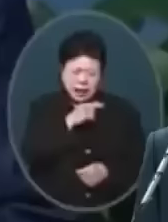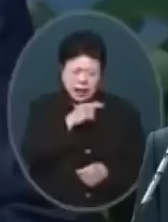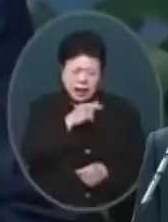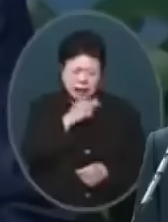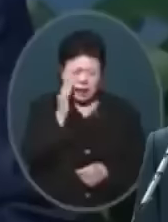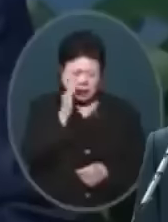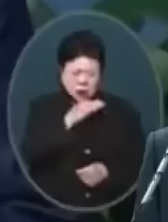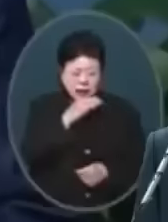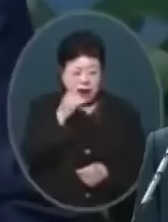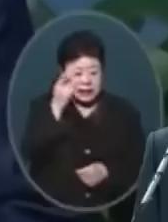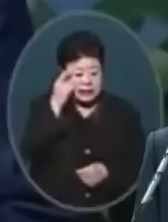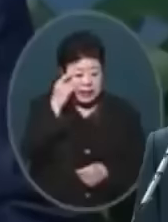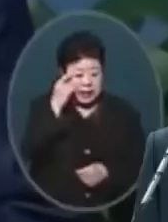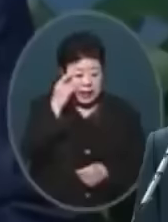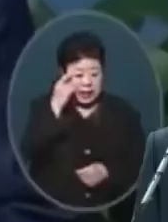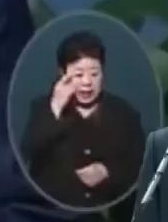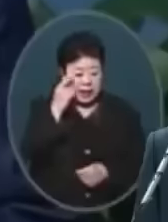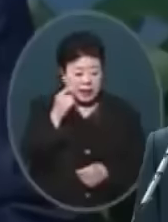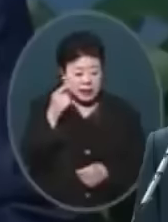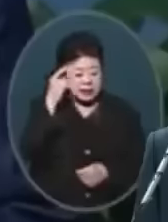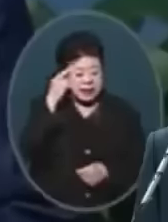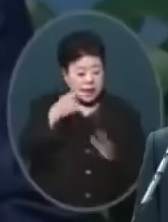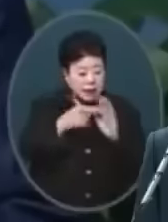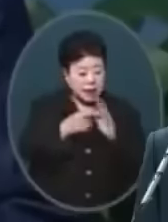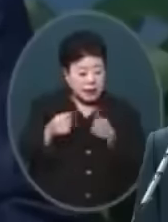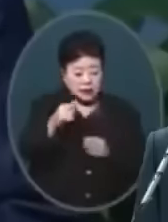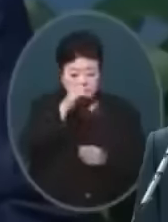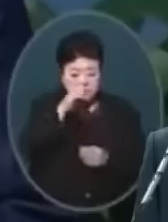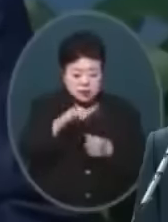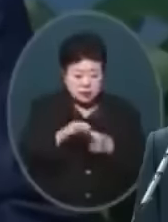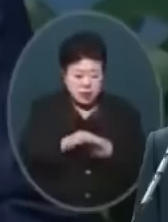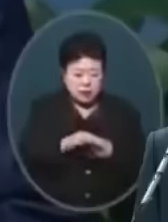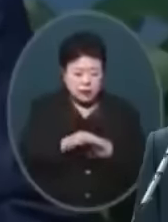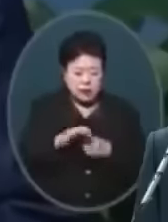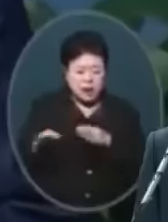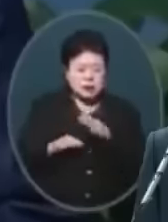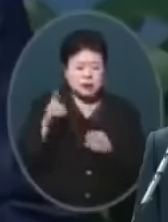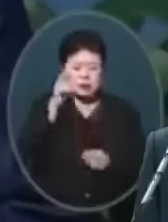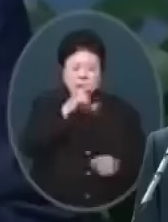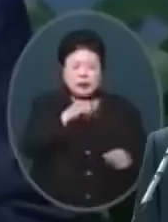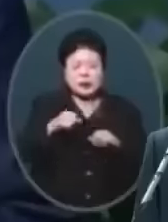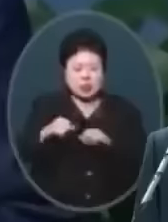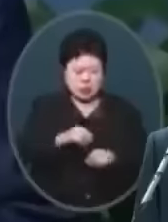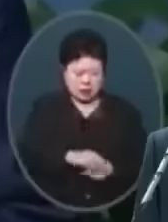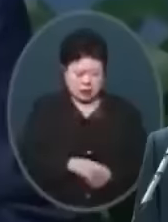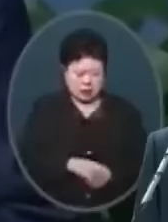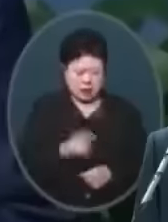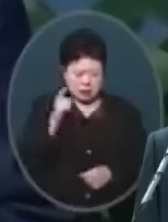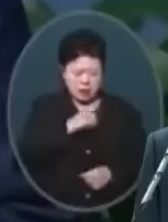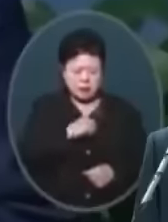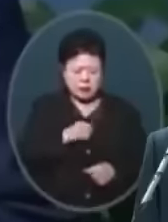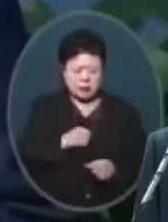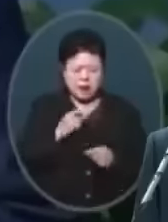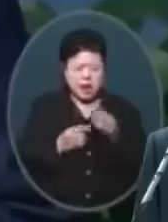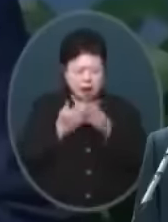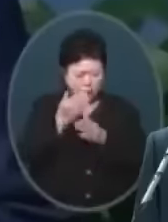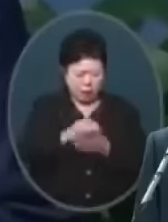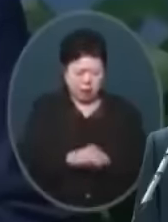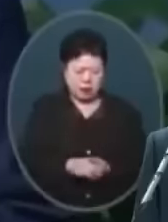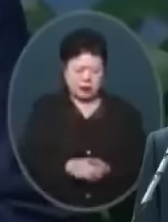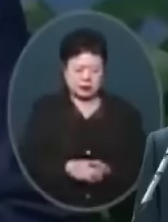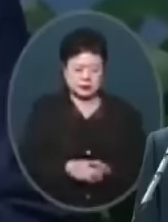나쁜 독한 사람이라고 부정적인 자화상을 가지고 있으면 가정에서도 나쁘고 생활에도 나쁜 사람이 된